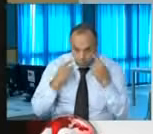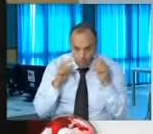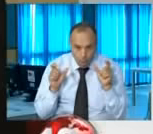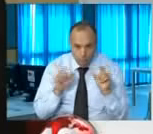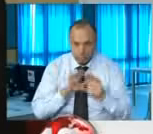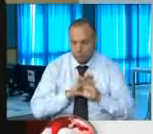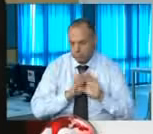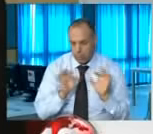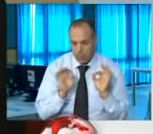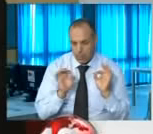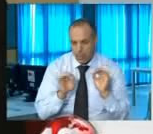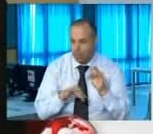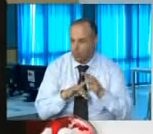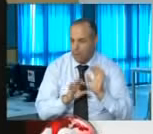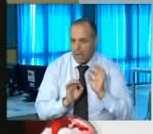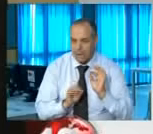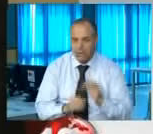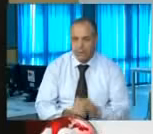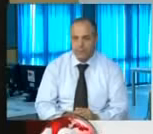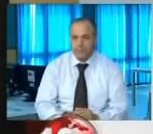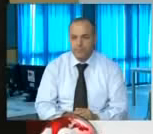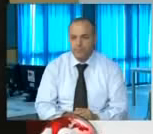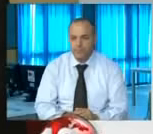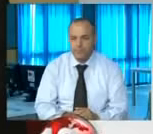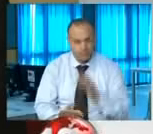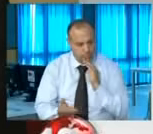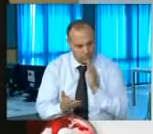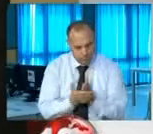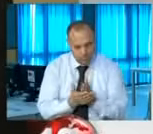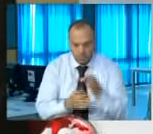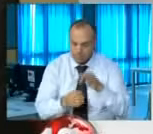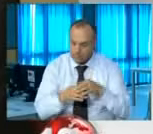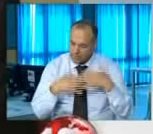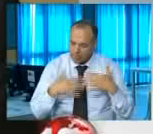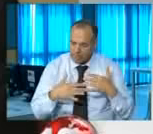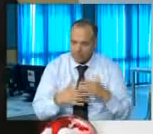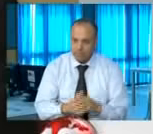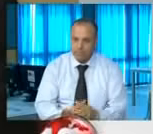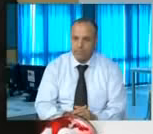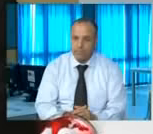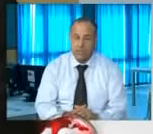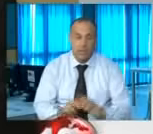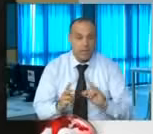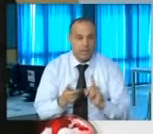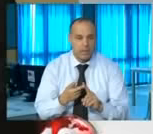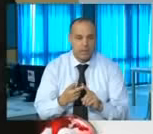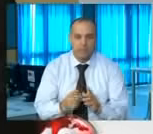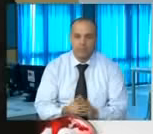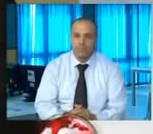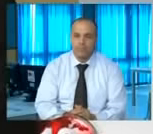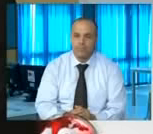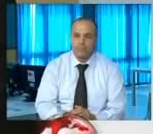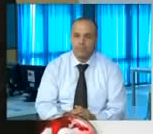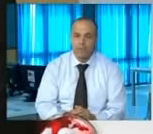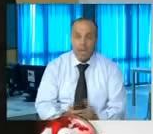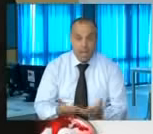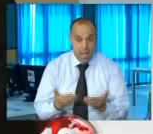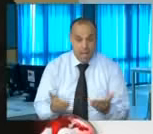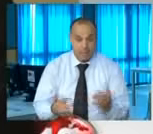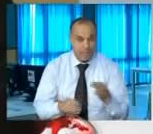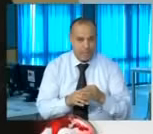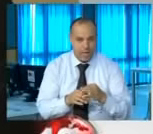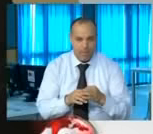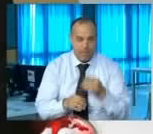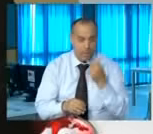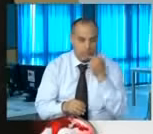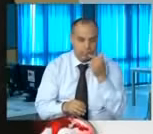فما اي حدث من شانه انه ينال من شفافيه العمليه الانتخابيه. اثنين، انه العمليه هذه